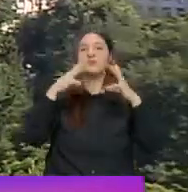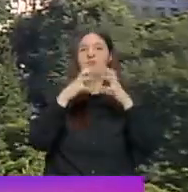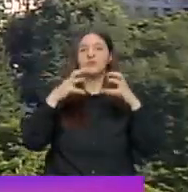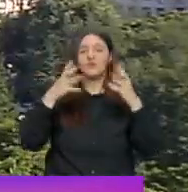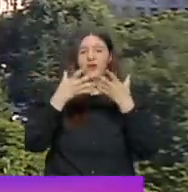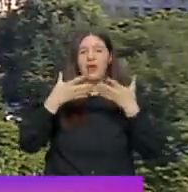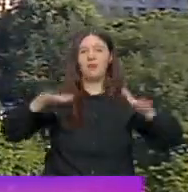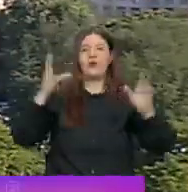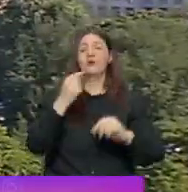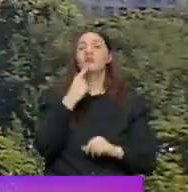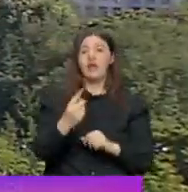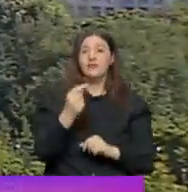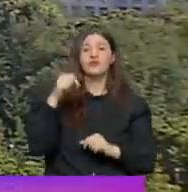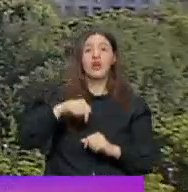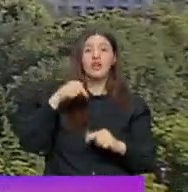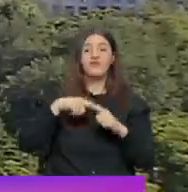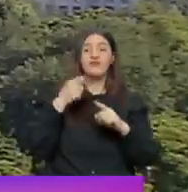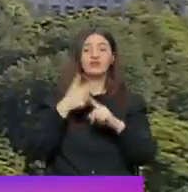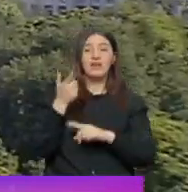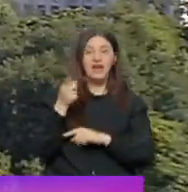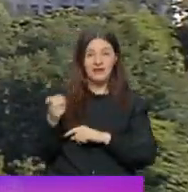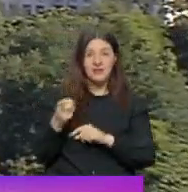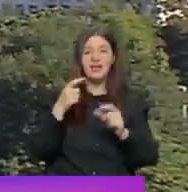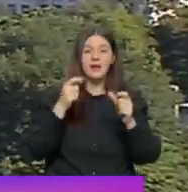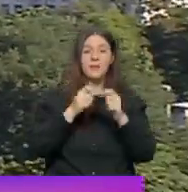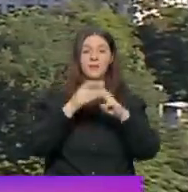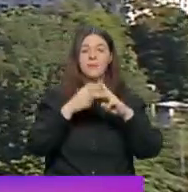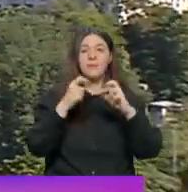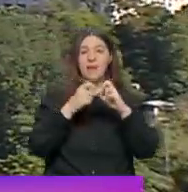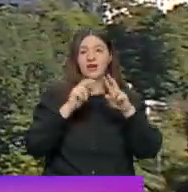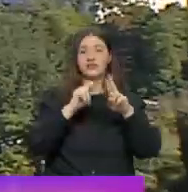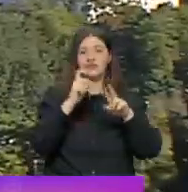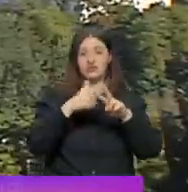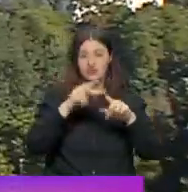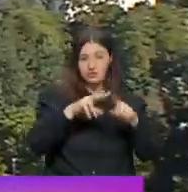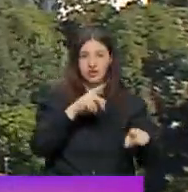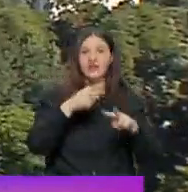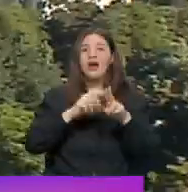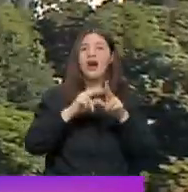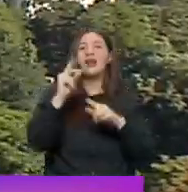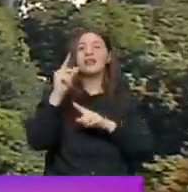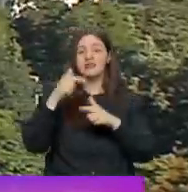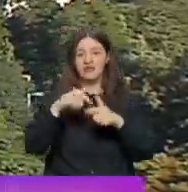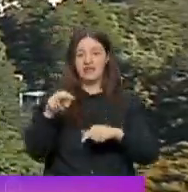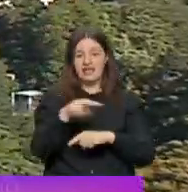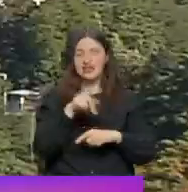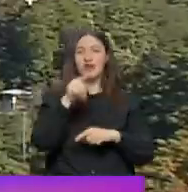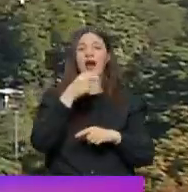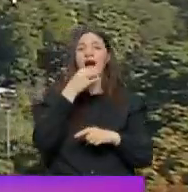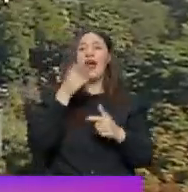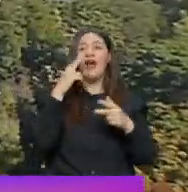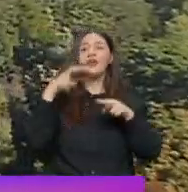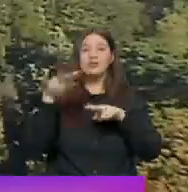bulutlarının gittiğini söyleyelim. Şu anda Fox kameramanı Berkcan Tuğ ve Akif Balıkçıoğlu, onlar sizlere